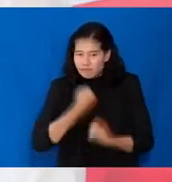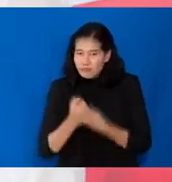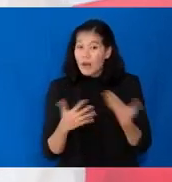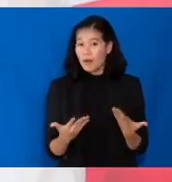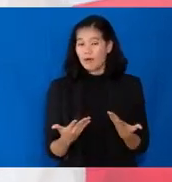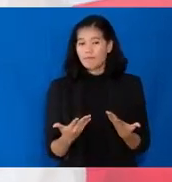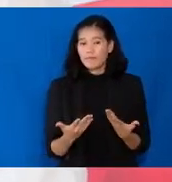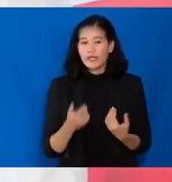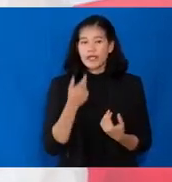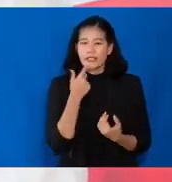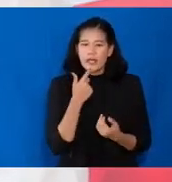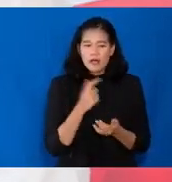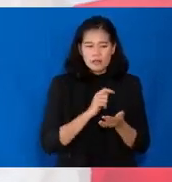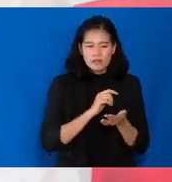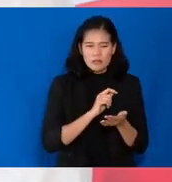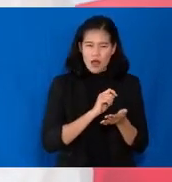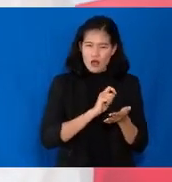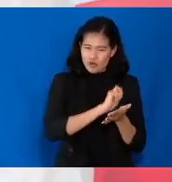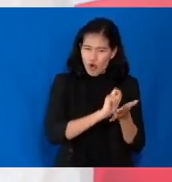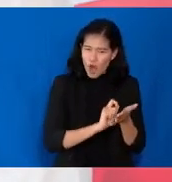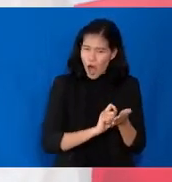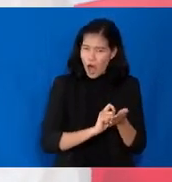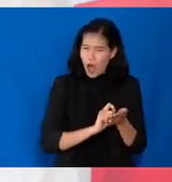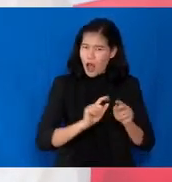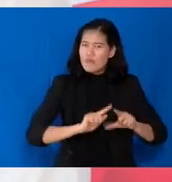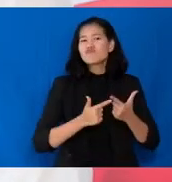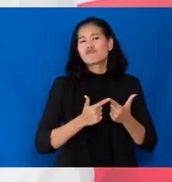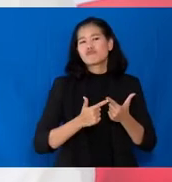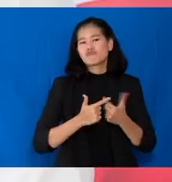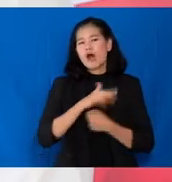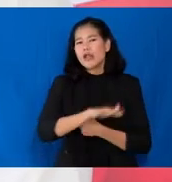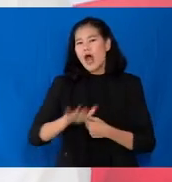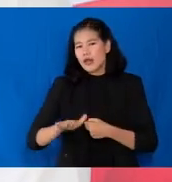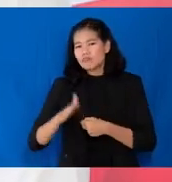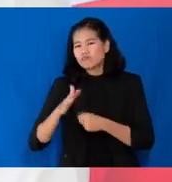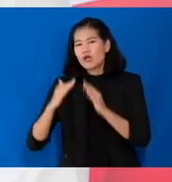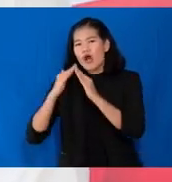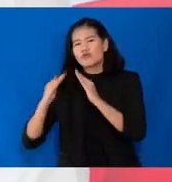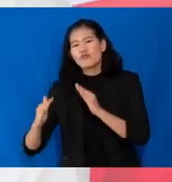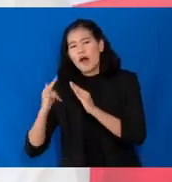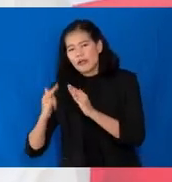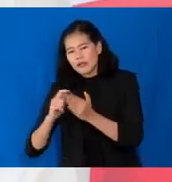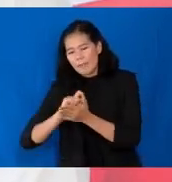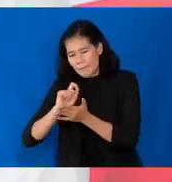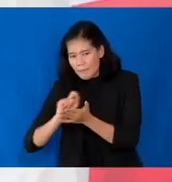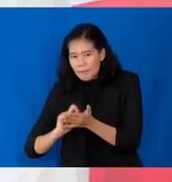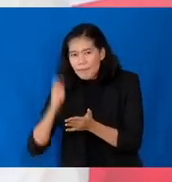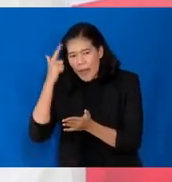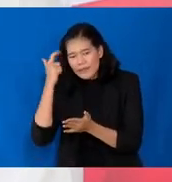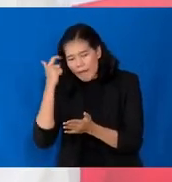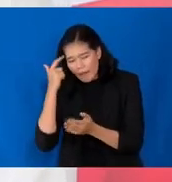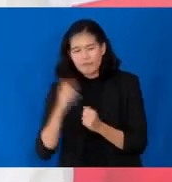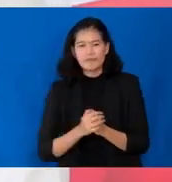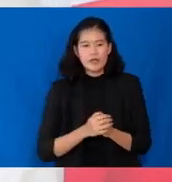seperti berliburan sekolah untuk belajar di rumah kemudian bekerja di rumah atau